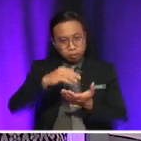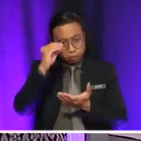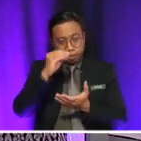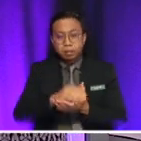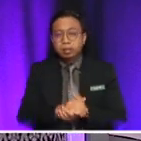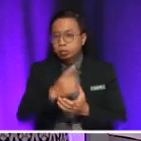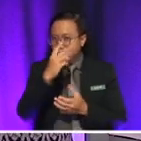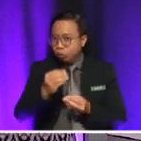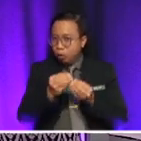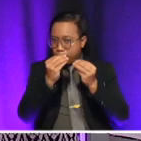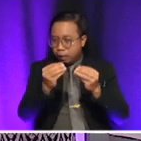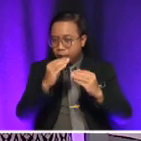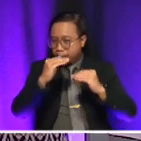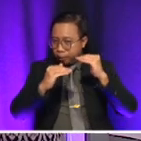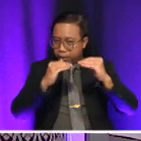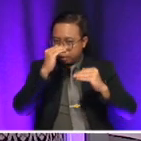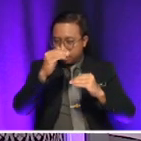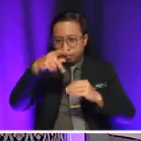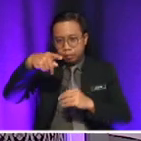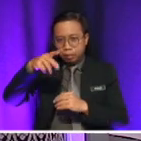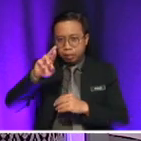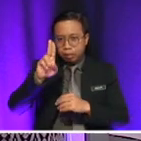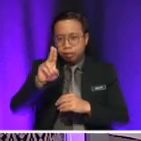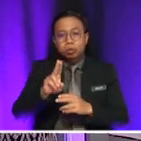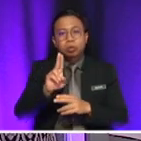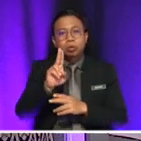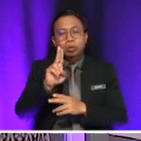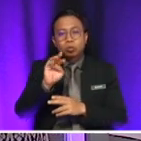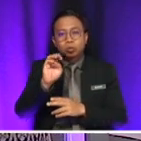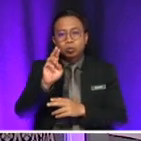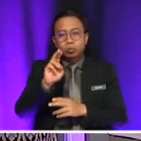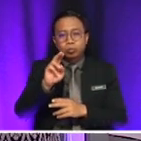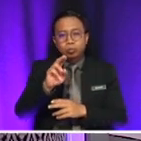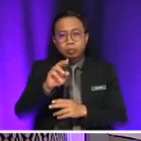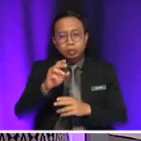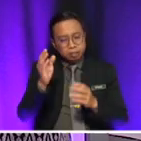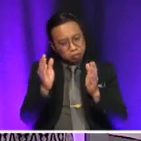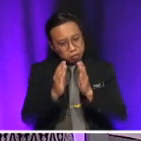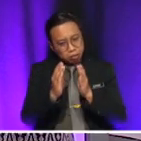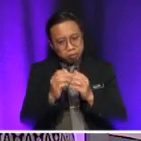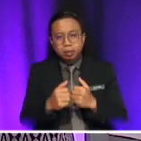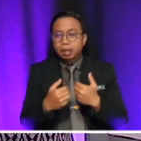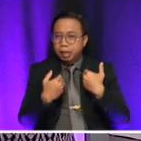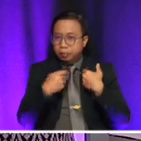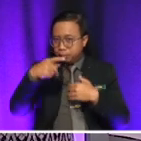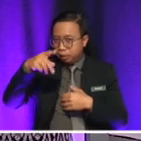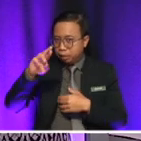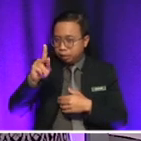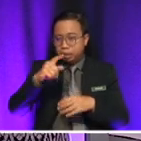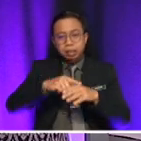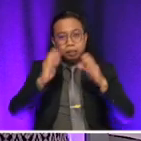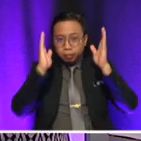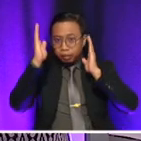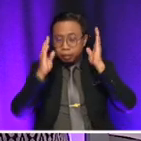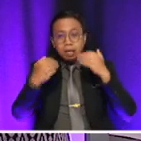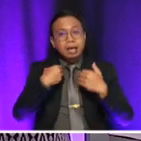untuk memberitahu peringkat-peringkat peliharayu umum atau pemelihara Bayi kecil yang berlaku di Malaysia kita ada